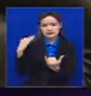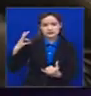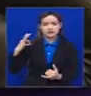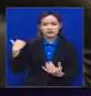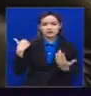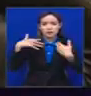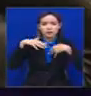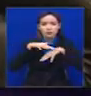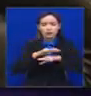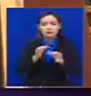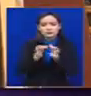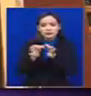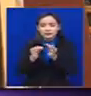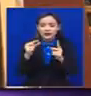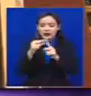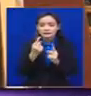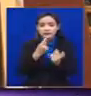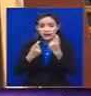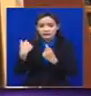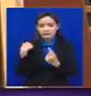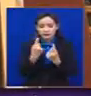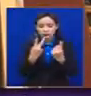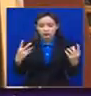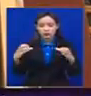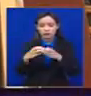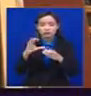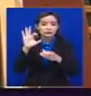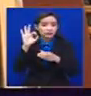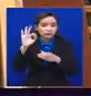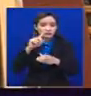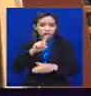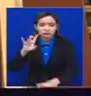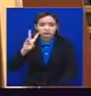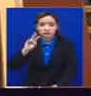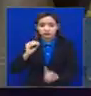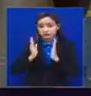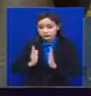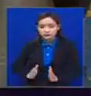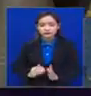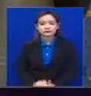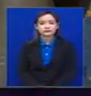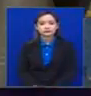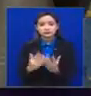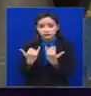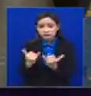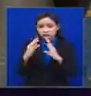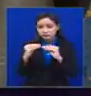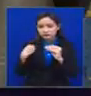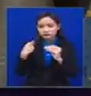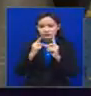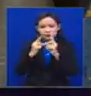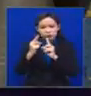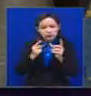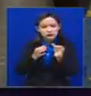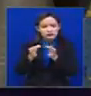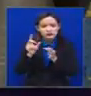เป็นเครือข่ายชี้แจงคำถามพ่วงใน9กลุ่มจังหวัดรวมแล้ว170คนครับจากนั้นที่ประชุมได้พิจารณาให้ความเห็